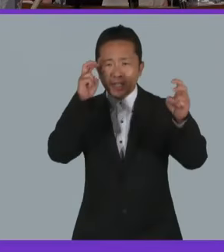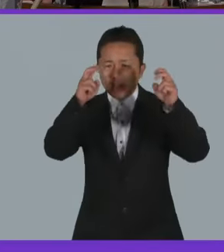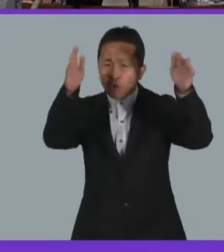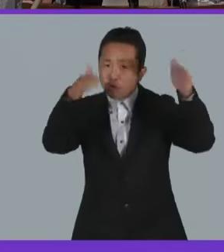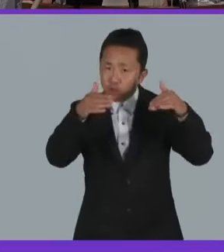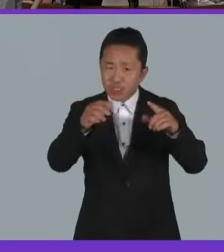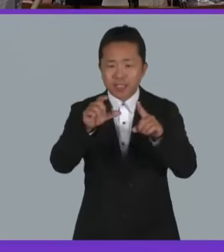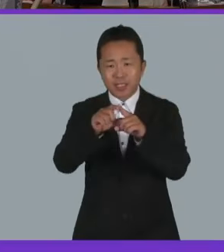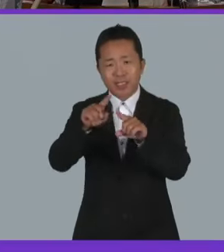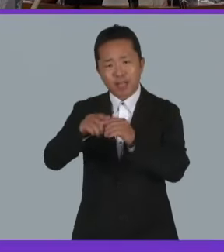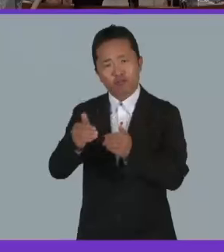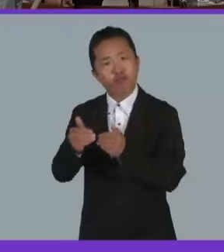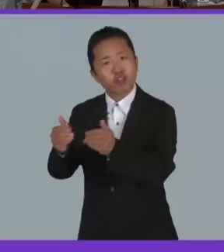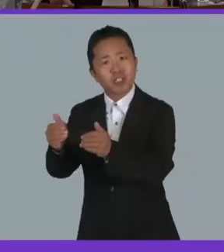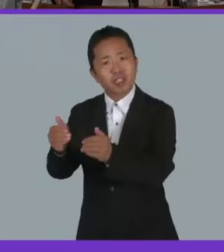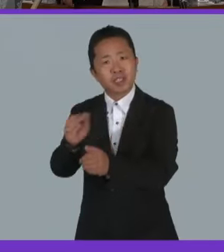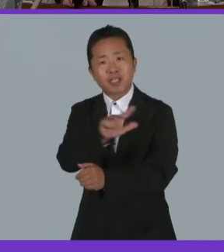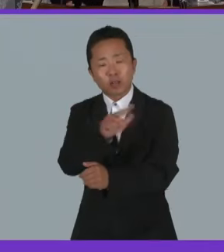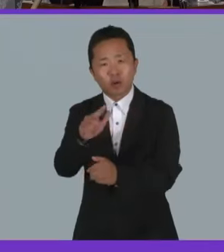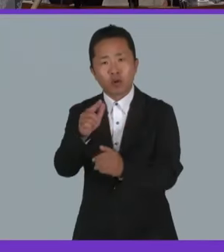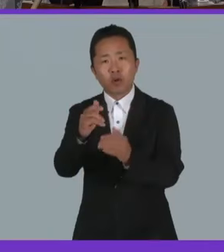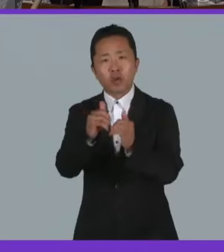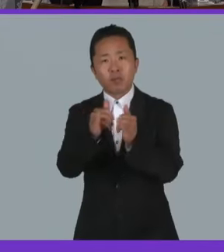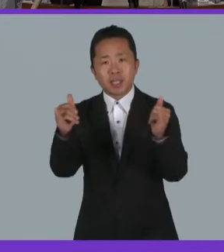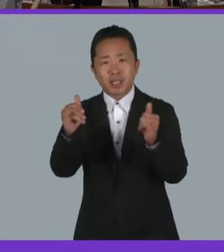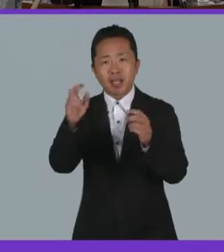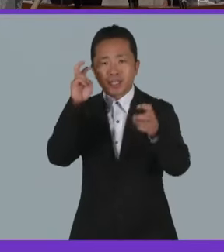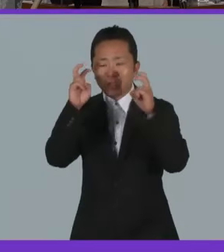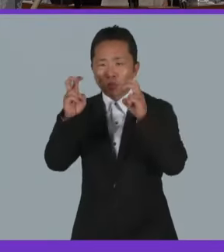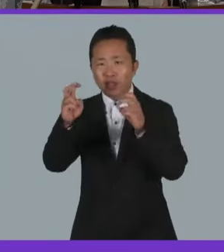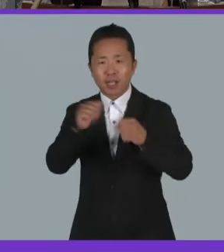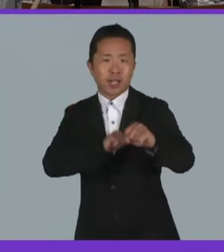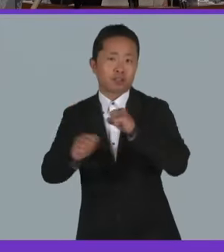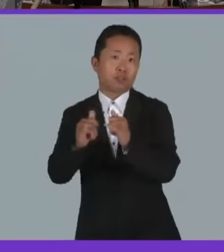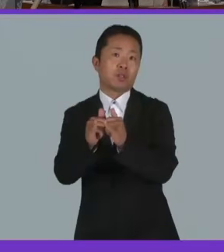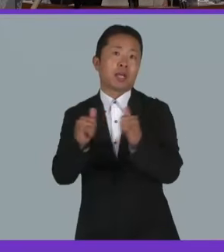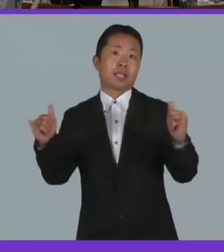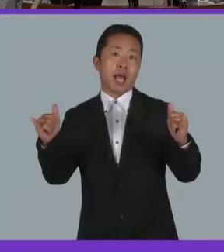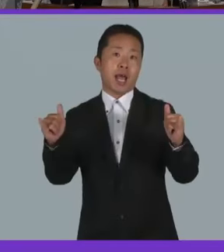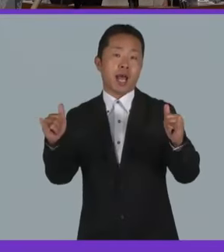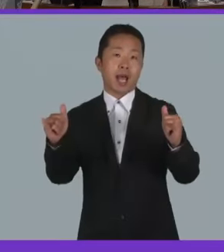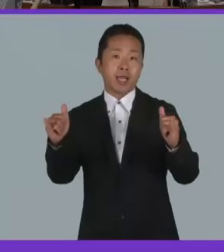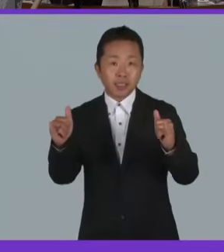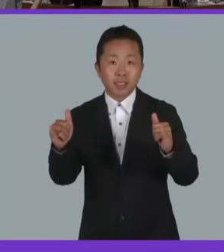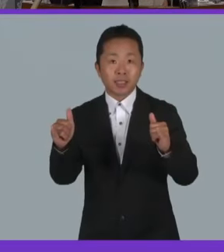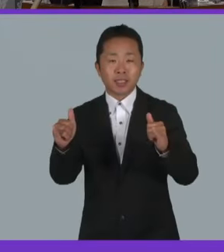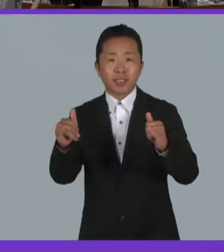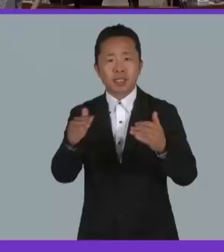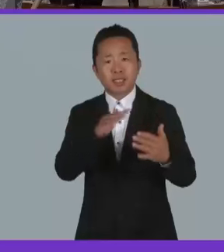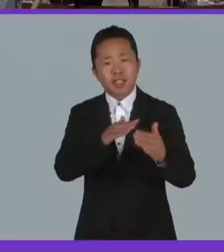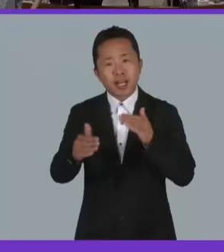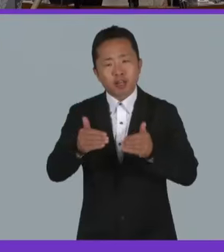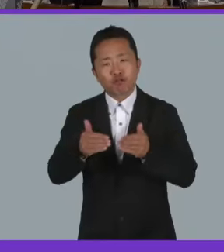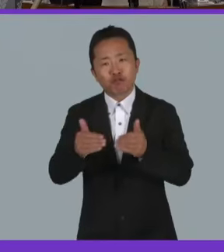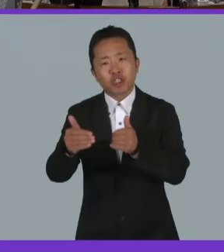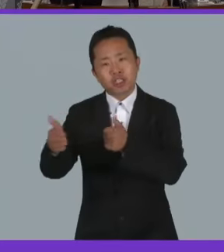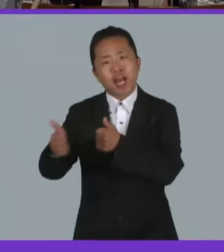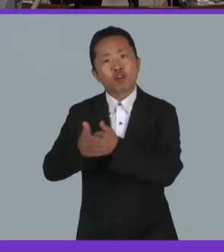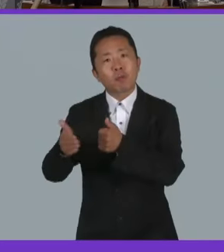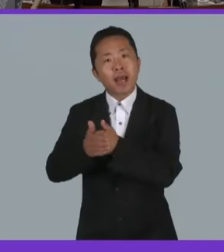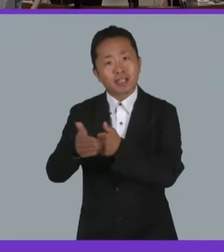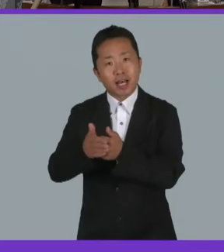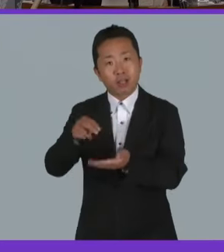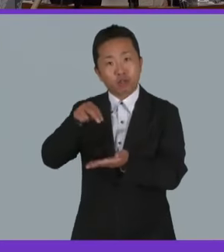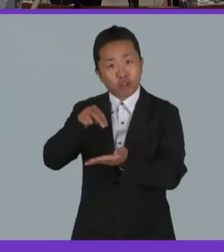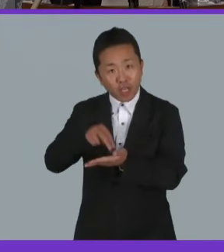DX 推進など民間企業でご活動をいただいている方々に成長戦略推進アドバイザーとしてご